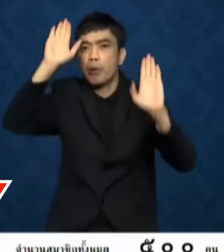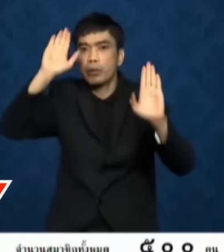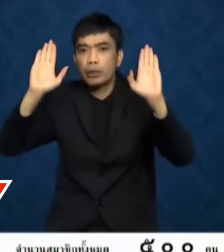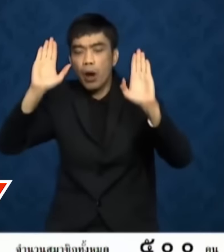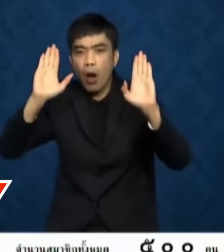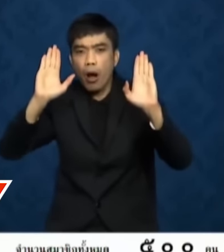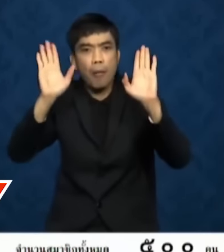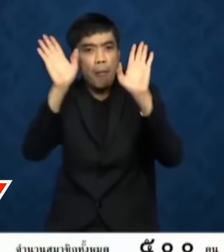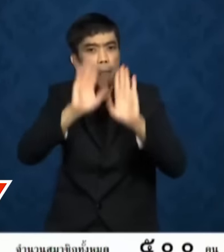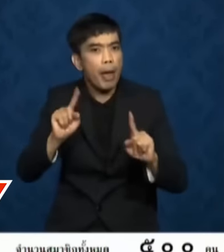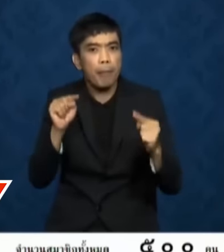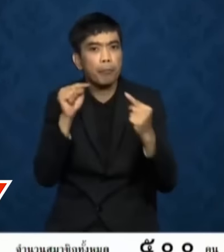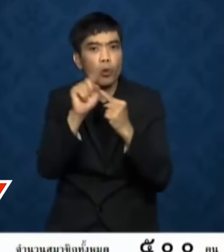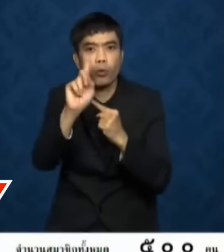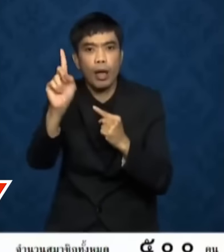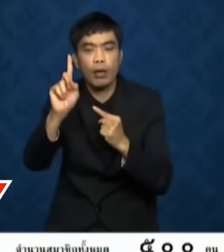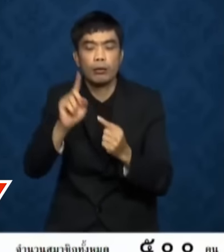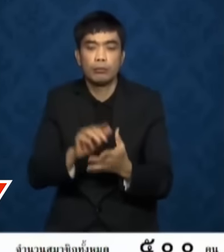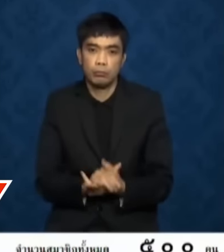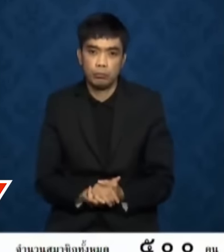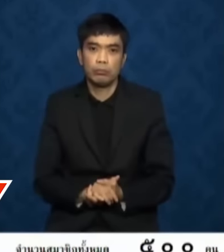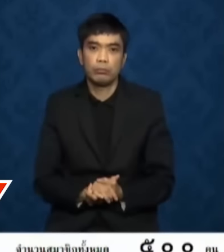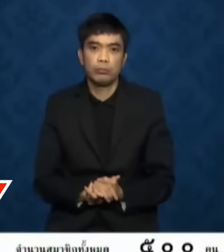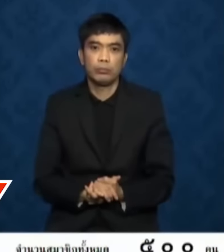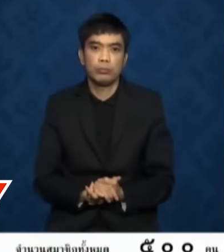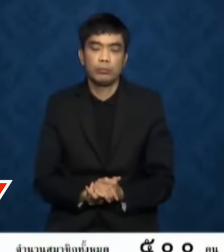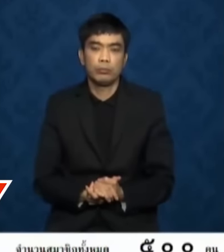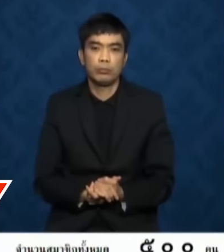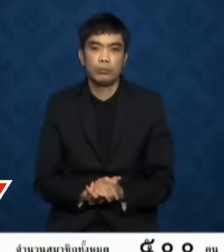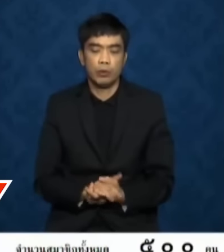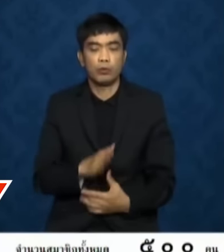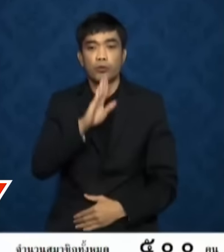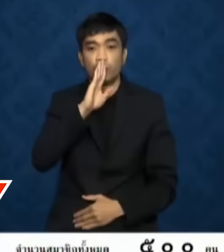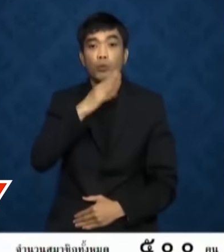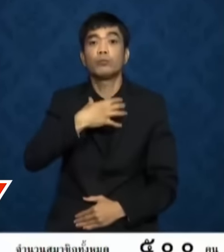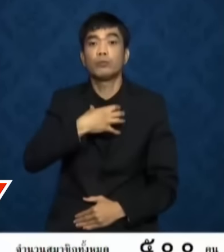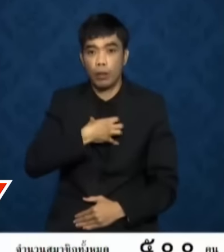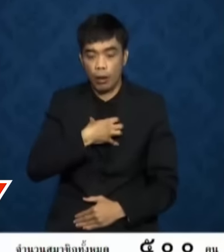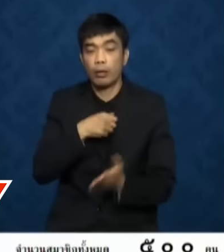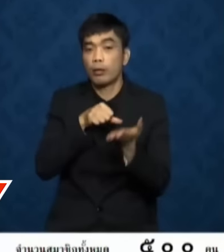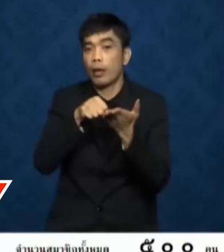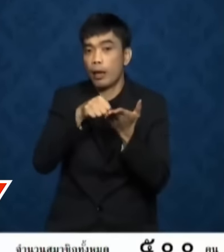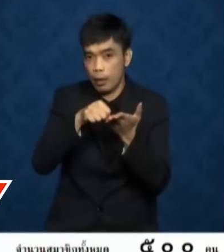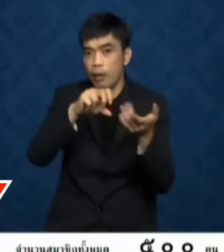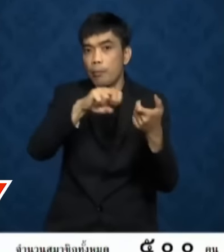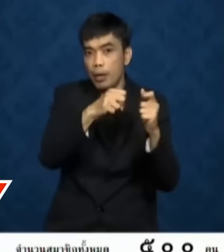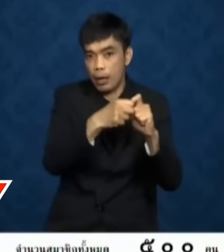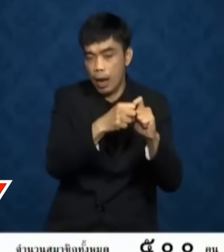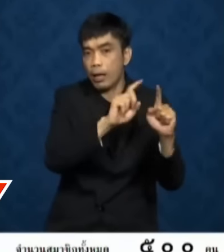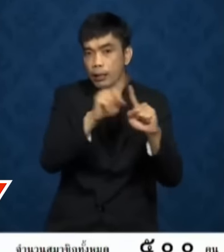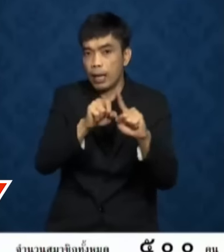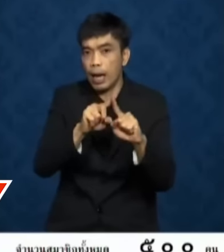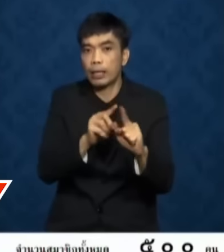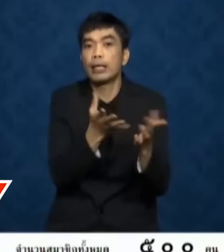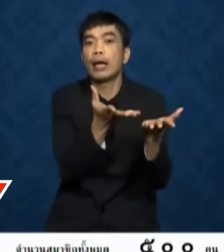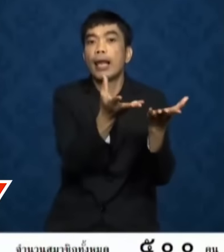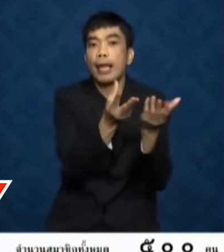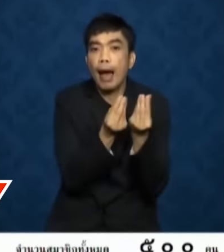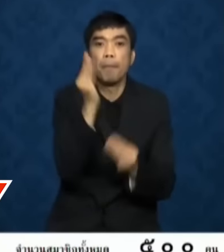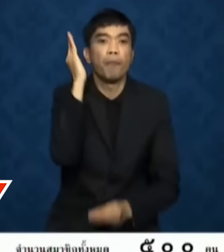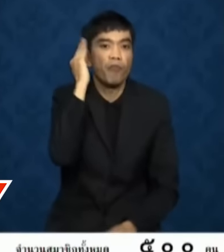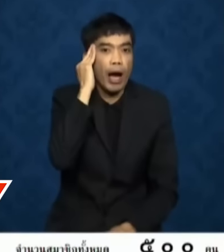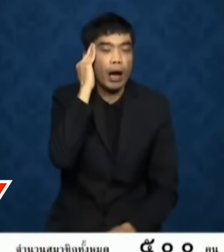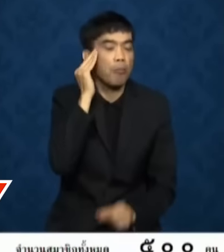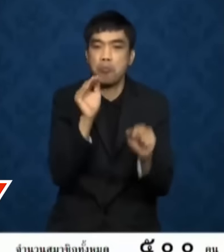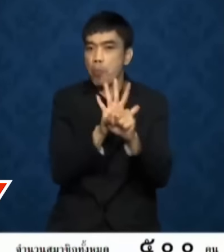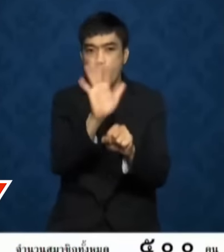พเช่นใดแต่นั้นก็ท่านประธานหากเราต้องการที่จะแก้ไขปัญหาดังกล่าวการรับฟังเพียงเดียวอาจจะไม่เพียงพอครับ